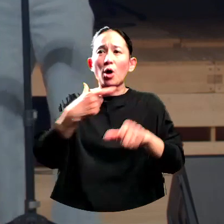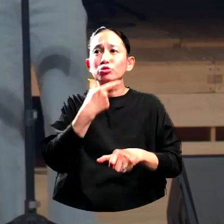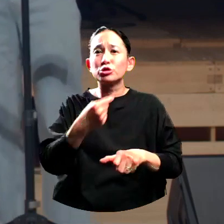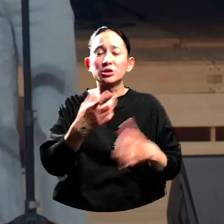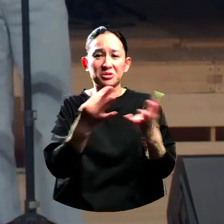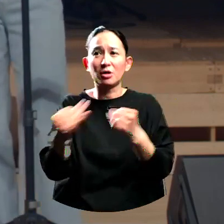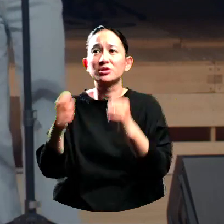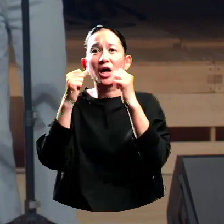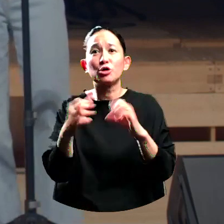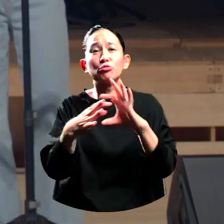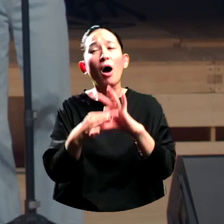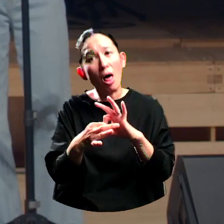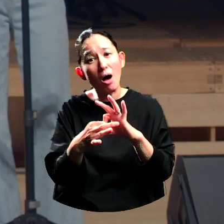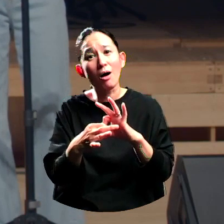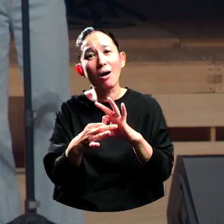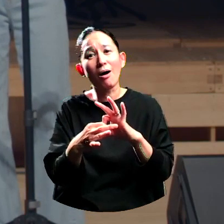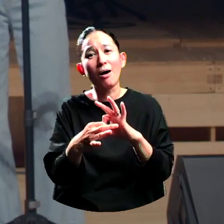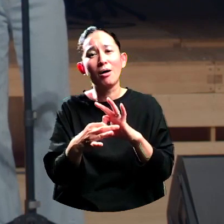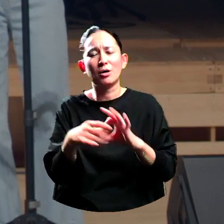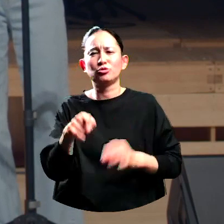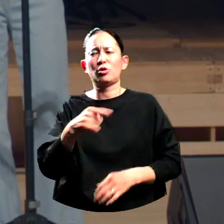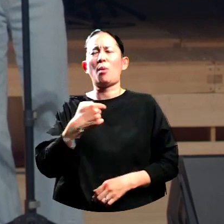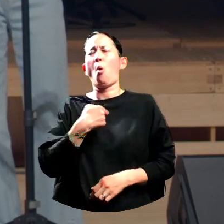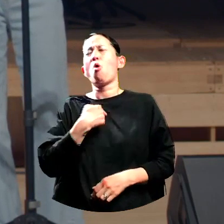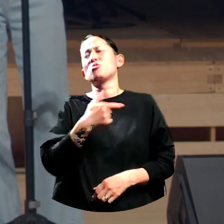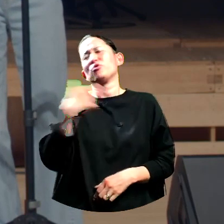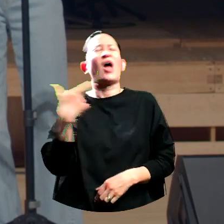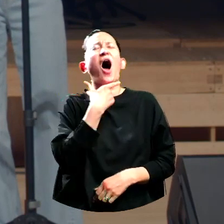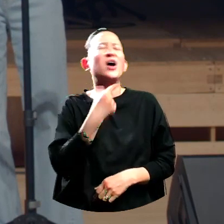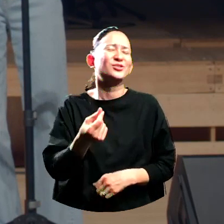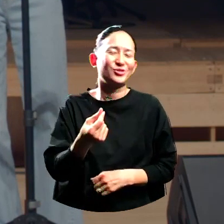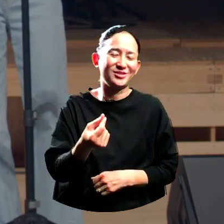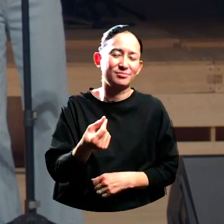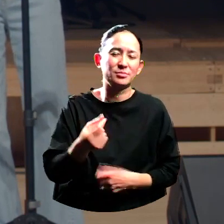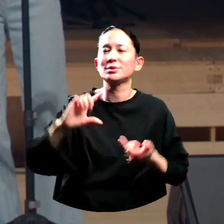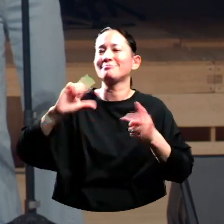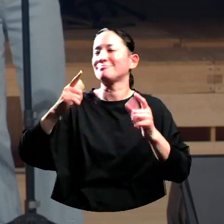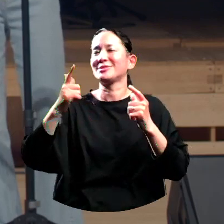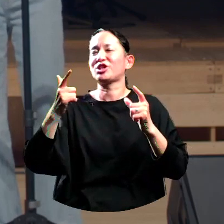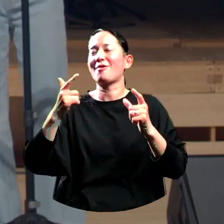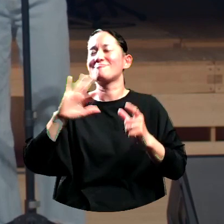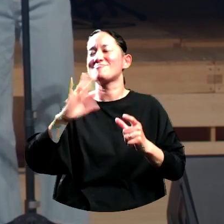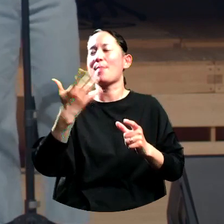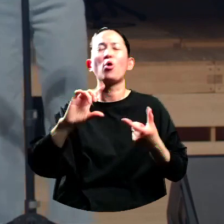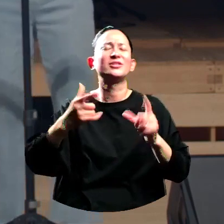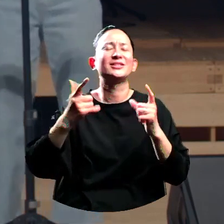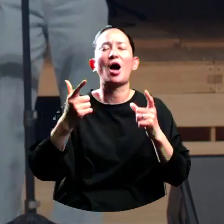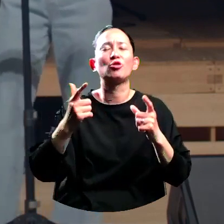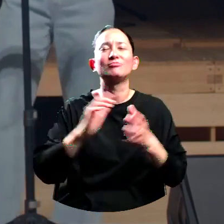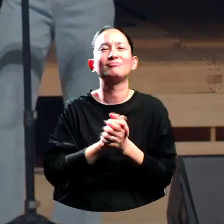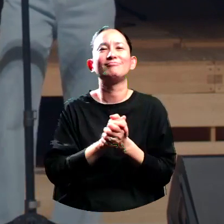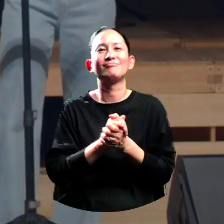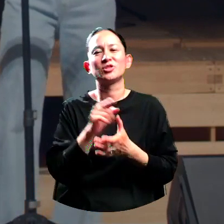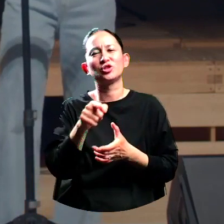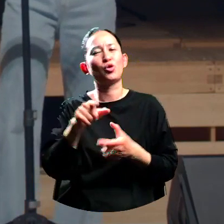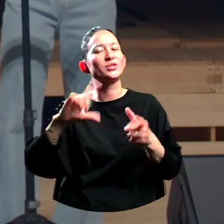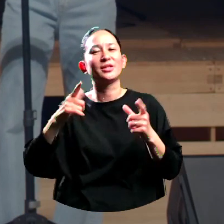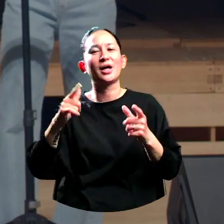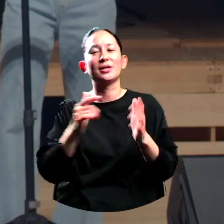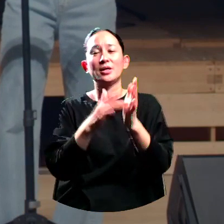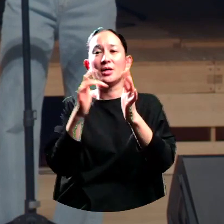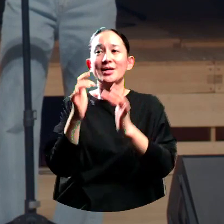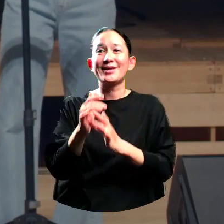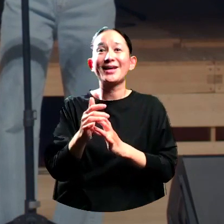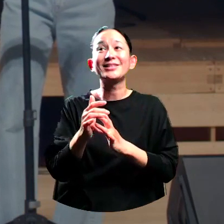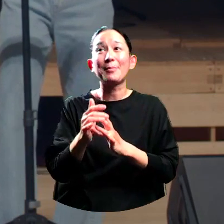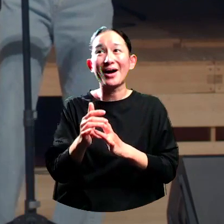Christians love eggs? それは僕も大好きですけど違います。 I love eggs, but that's not the reason. イエス様が